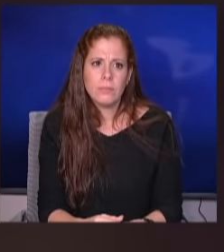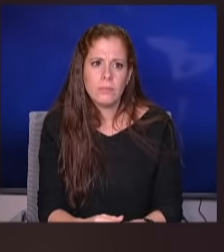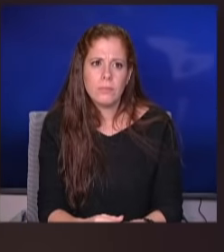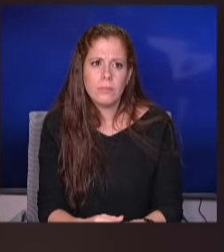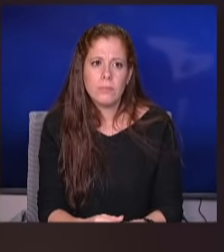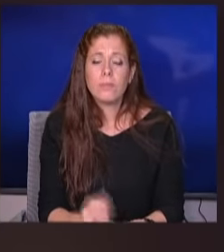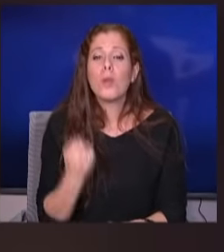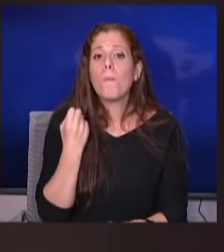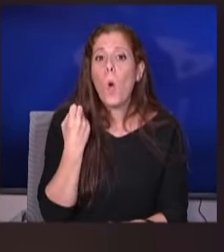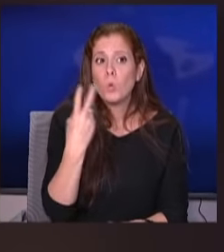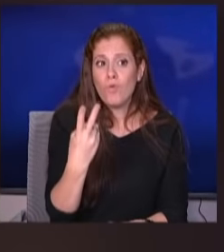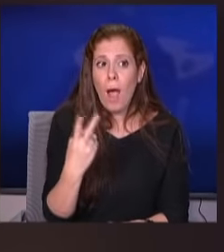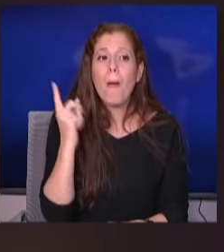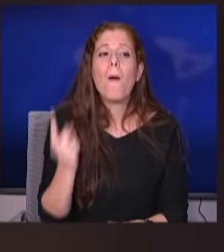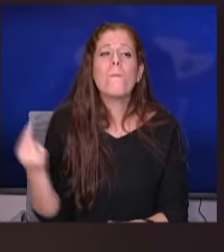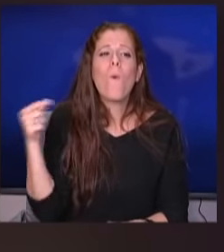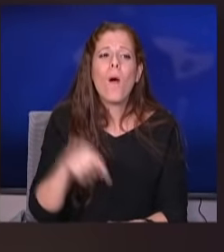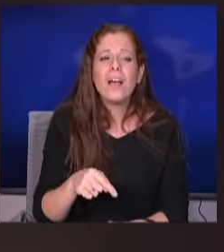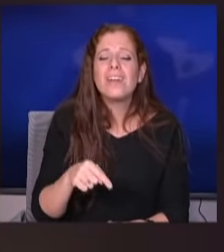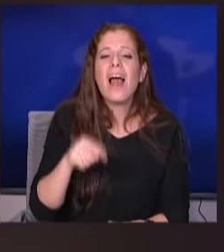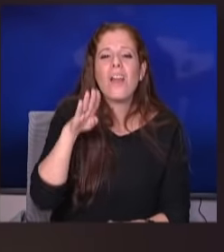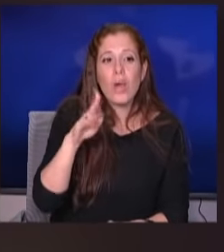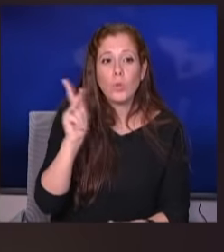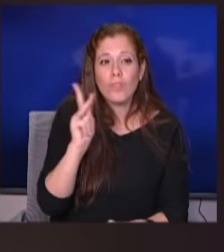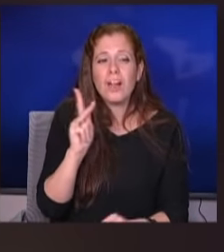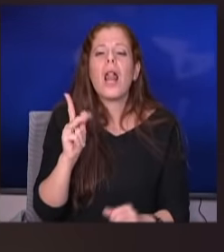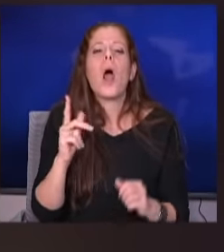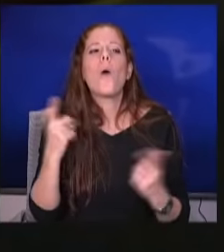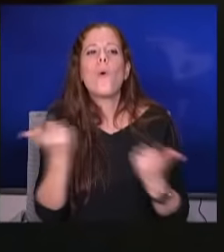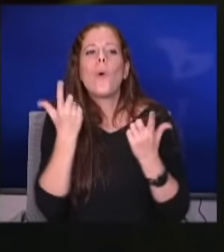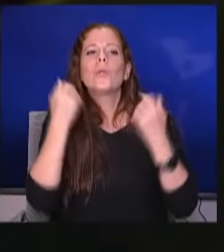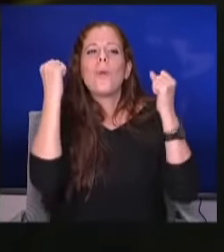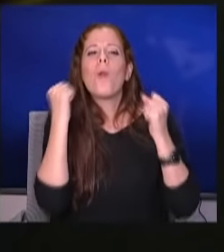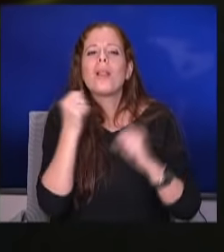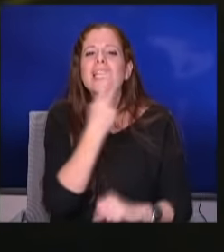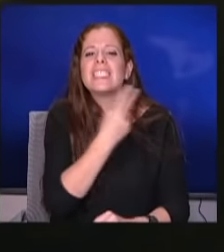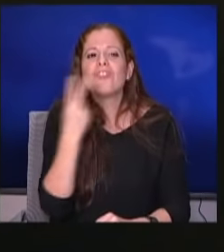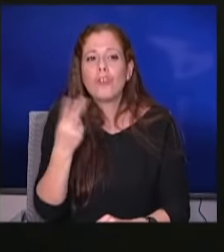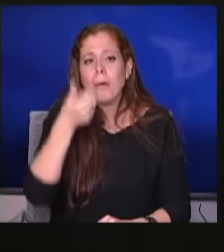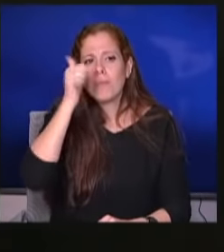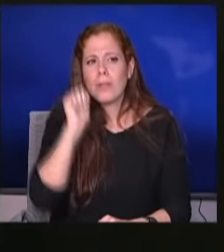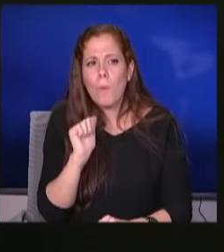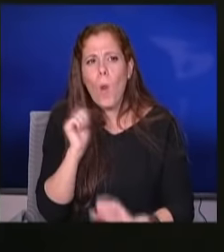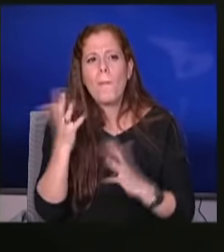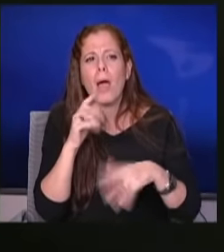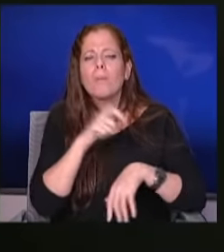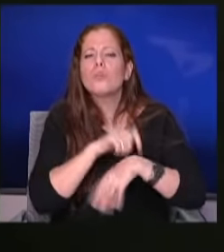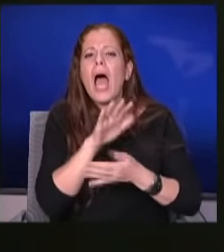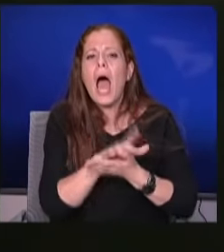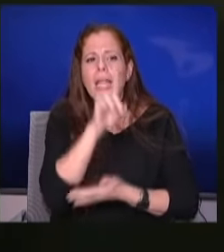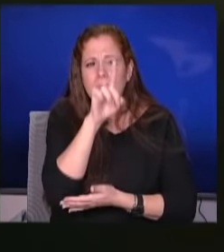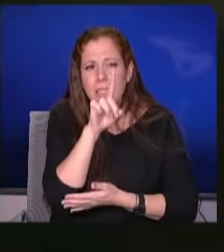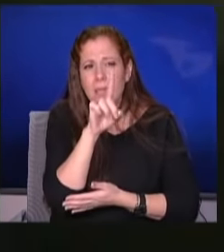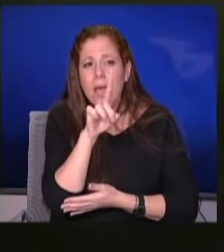בעוד שבועיים אמור היה לבן קוג'אשווילי לחגוג את יום הולדתו ה-22. אמש, בערך בשעה 11 בערב, שעון